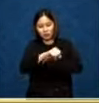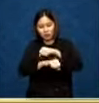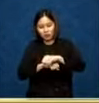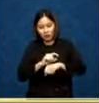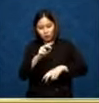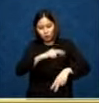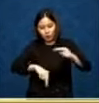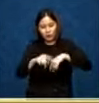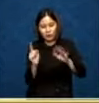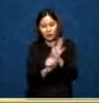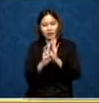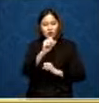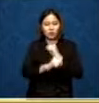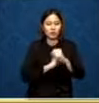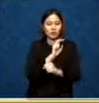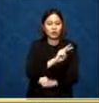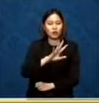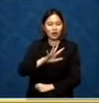เมื่อปี